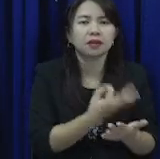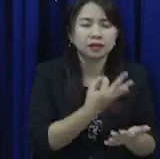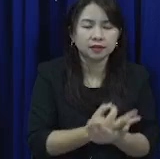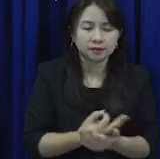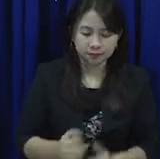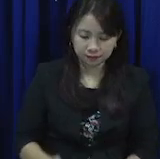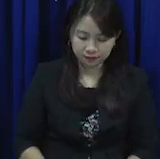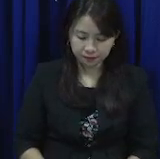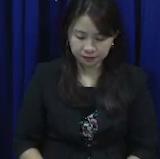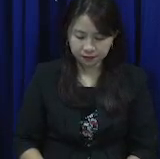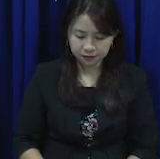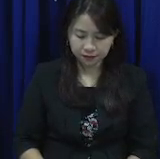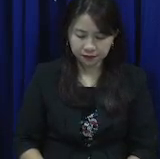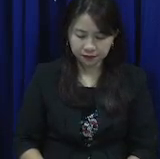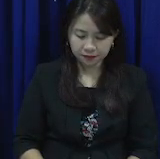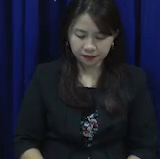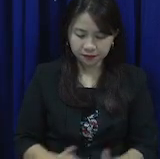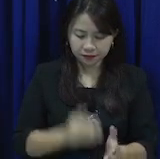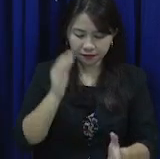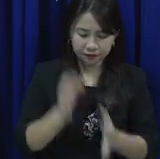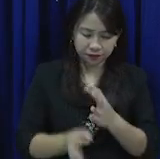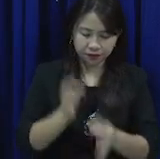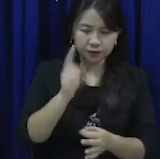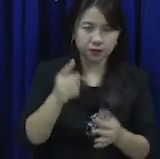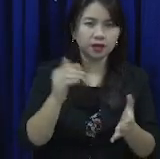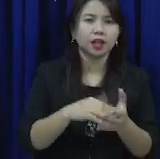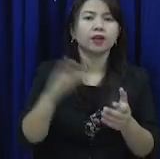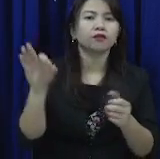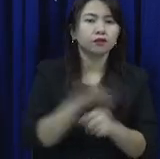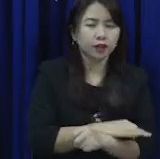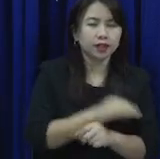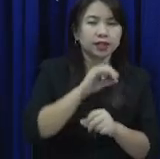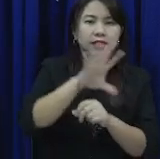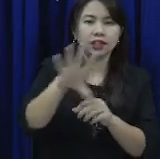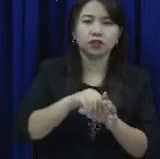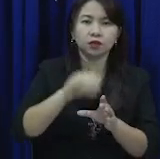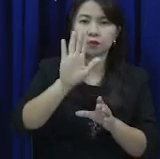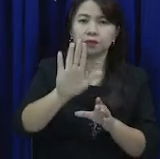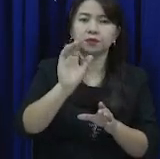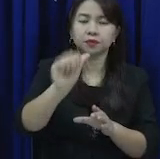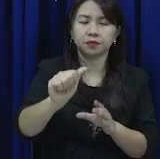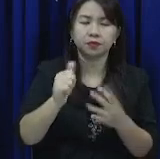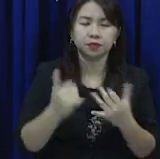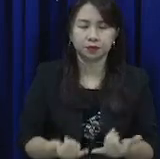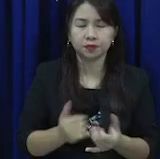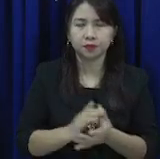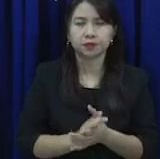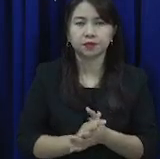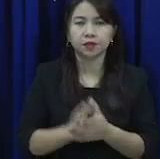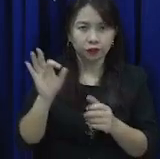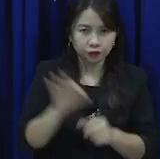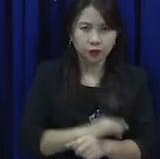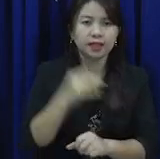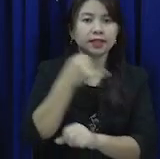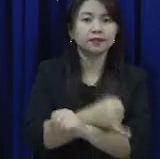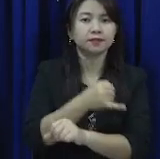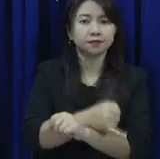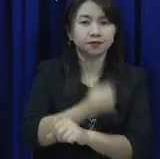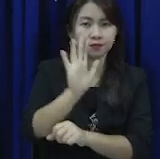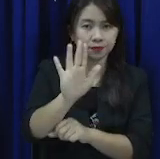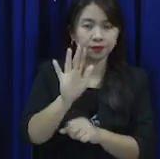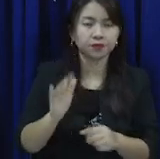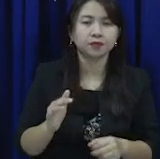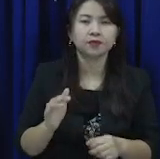a talagang if you're going to fully involve yourself or you're going to fully involve yourself fully invest yourself in